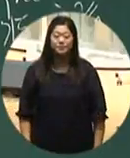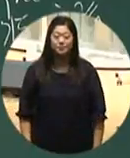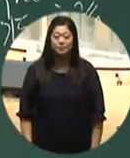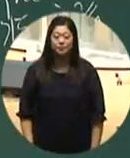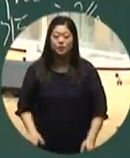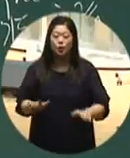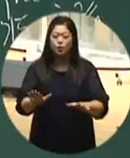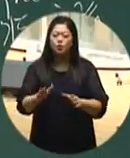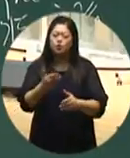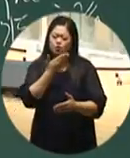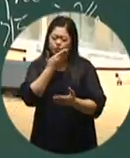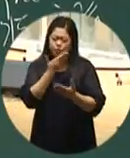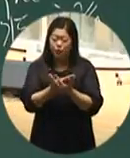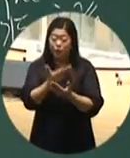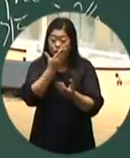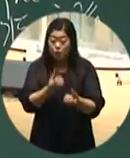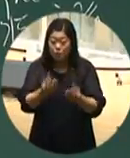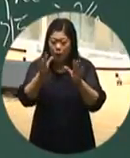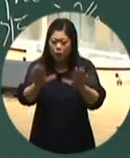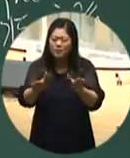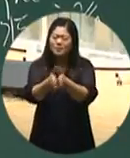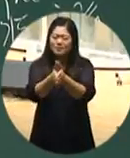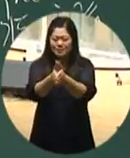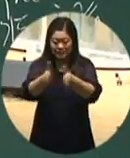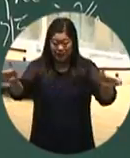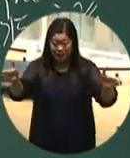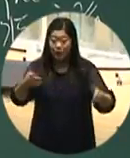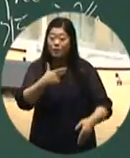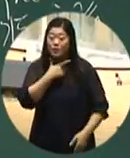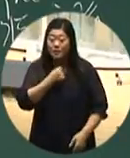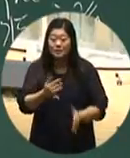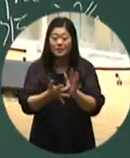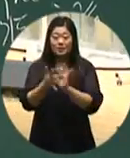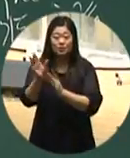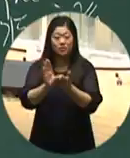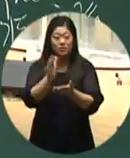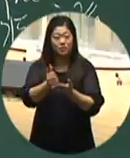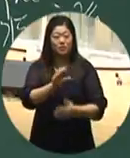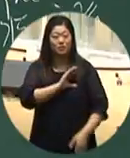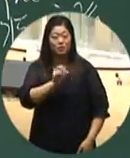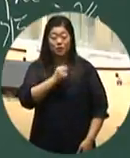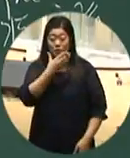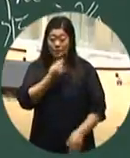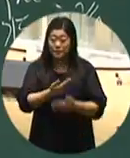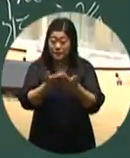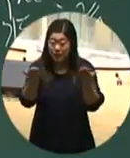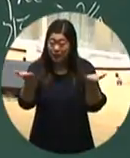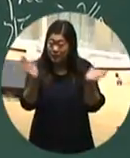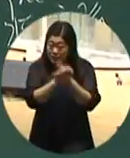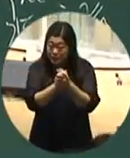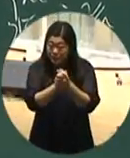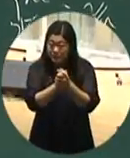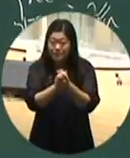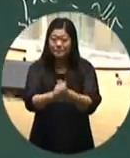중요한 축복이 시작되기를 예수님 이름으로 축복합니다. I bless you all in the name of Jesus that you would really enjoy the